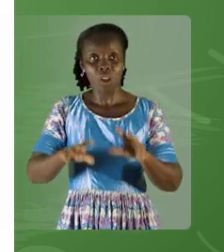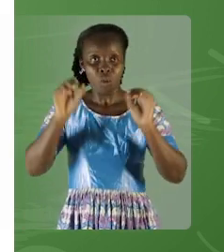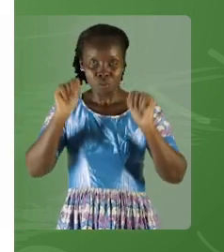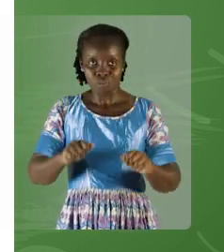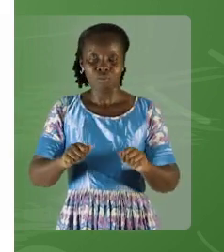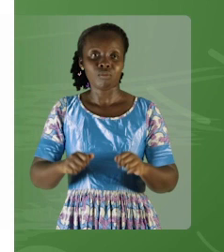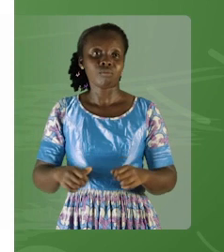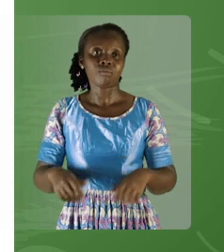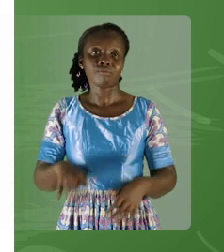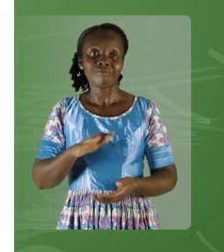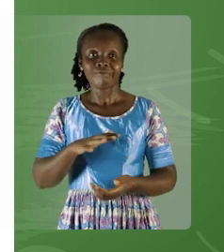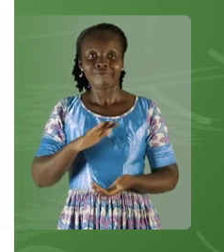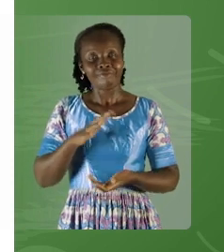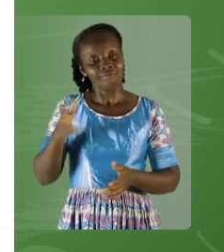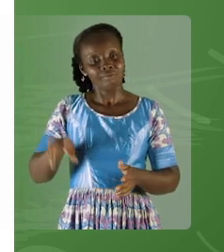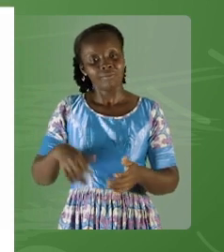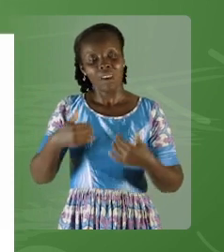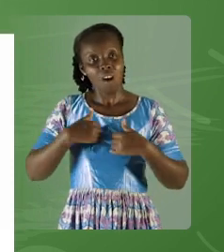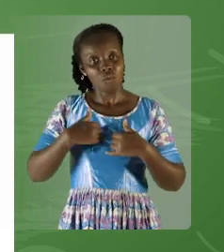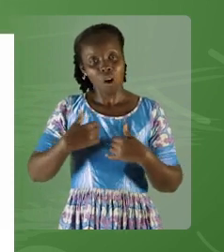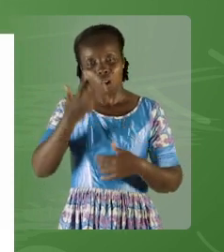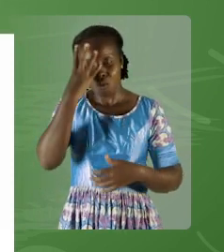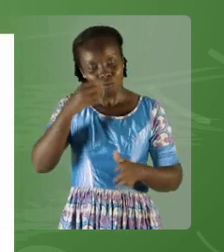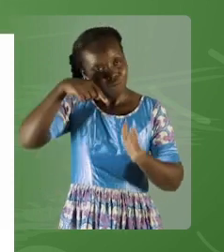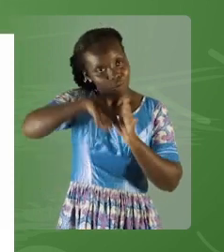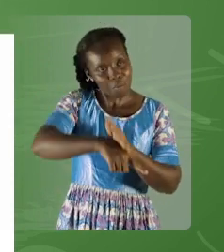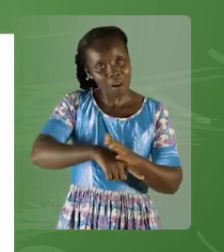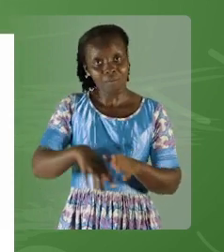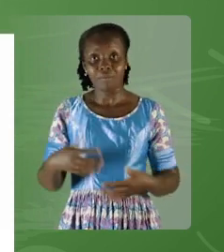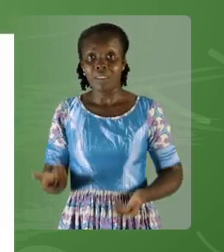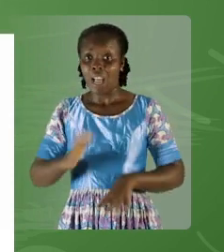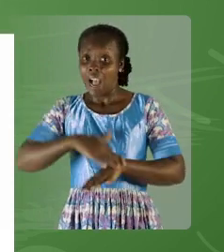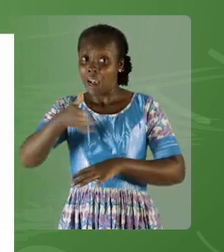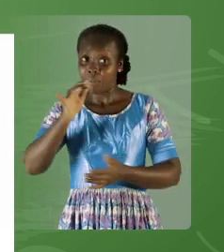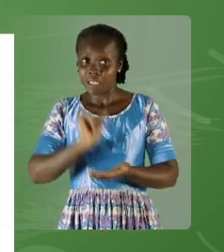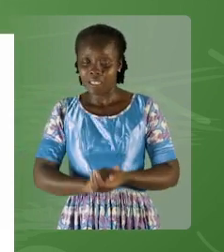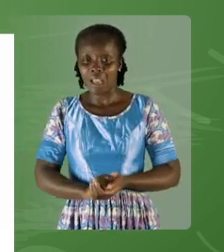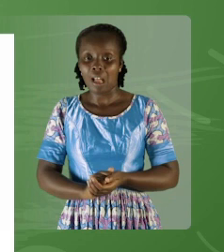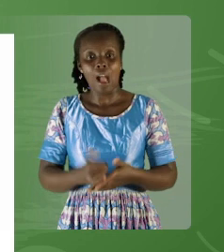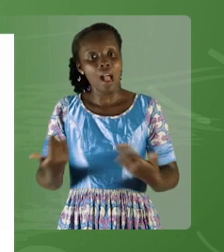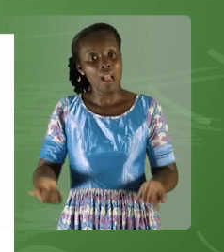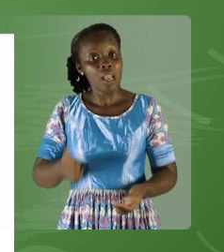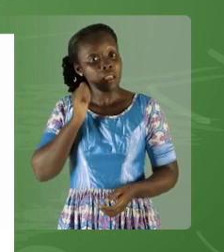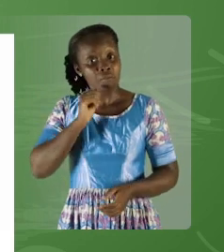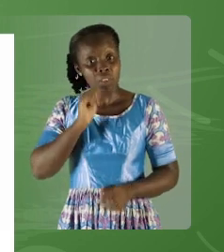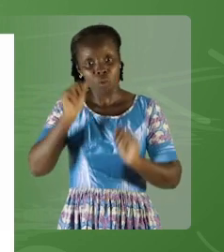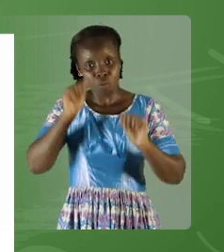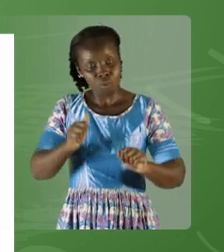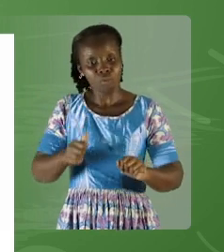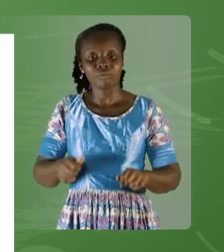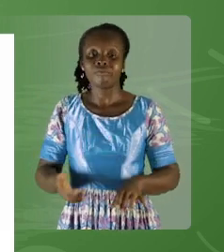l'entraîner dans le coma. Et à la suite du coma, la jeune fille peut